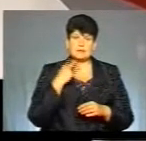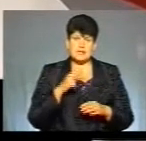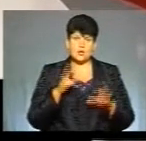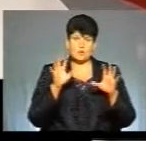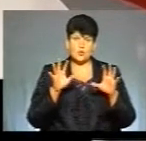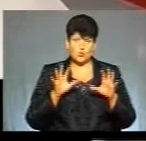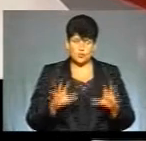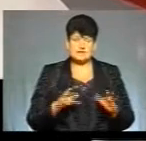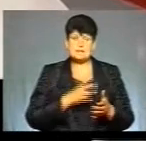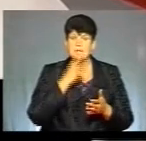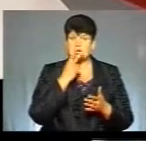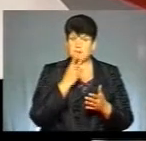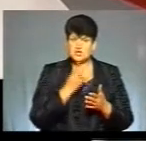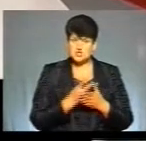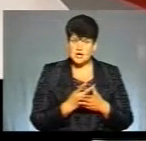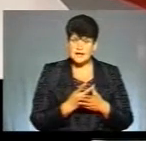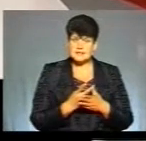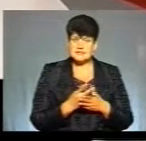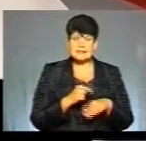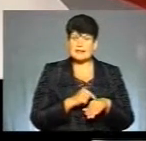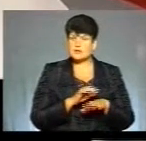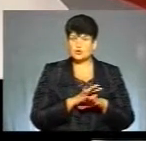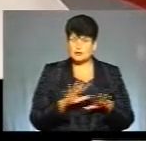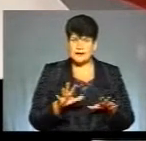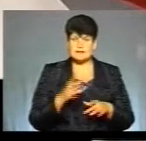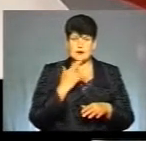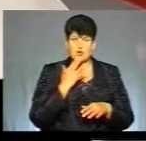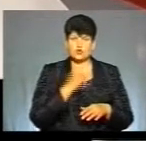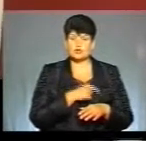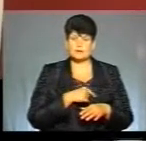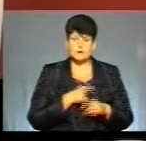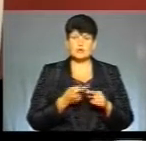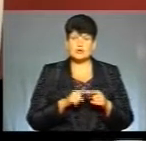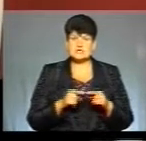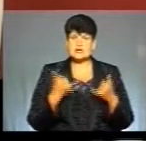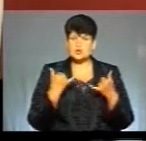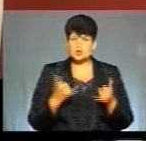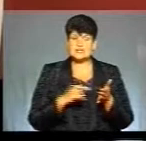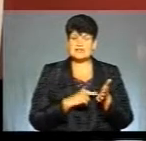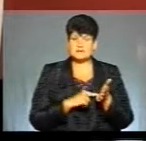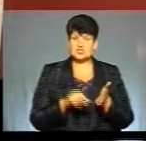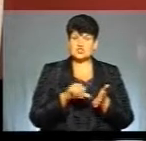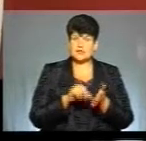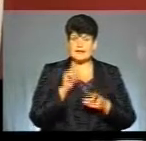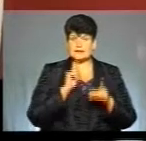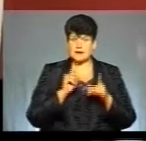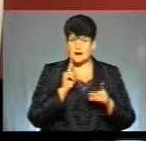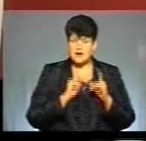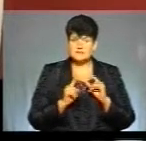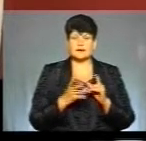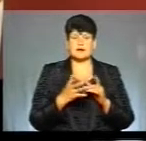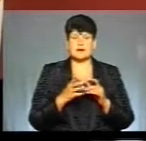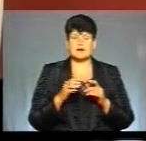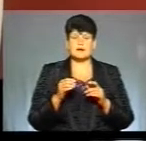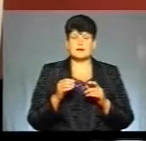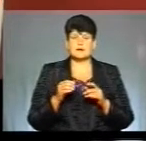кодексі передбачається також певна недоторканність народного депутата. Про це сьогодні відмітив член Ради реанімаційного пакету